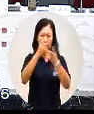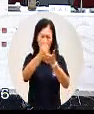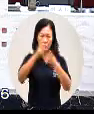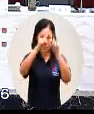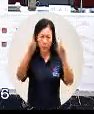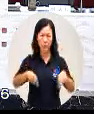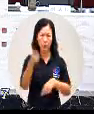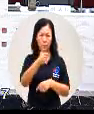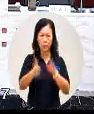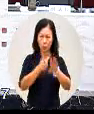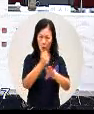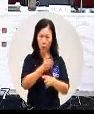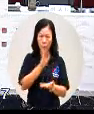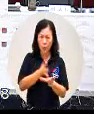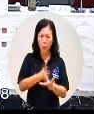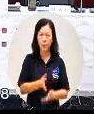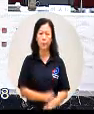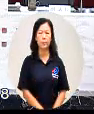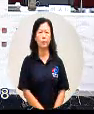哦。